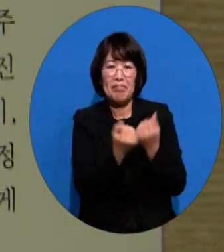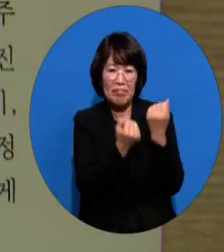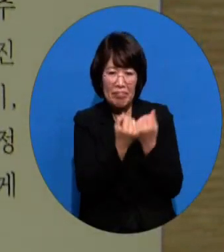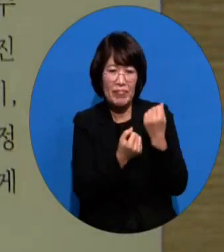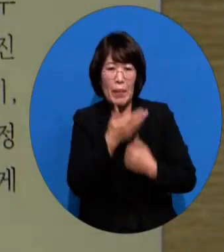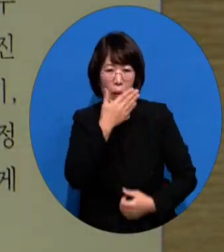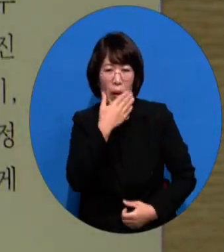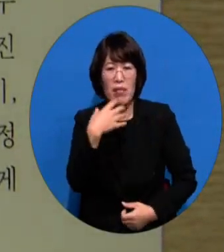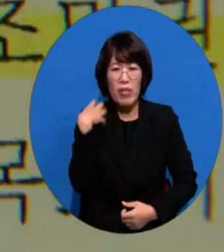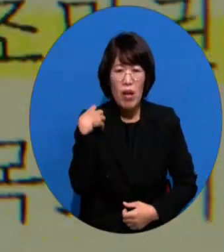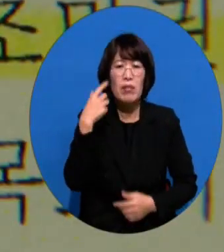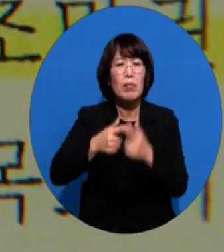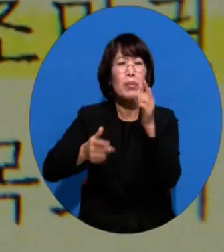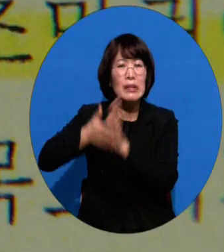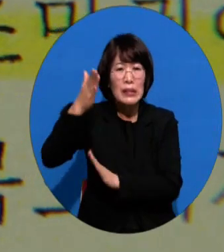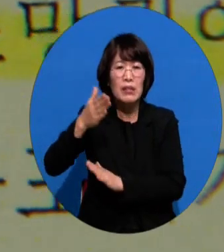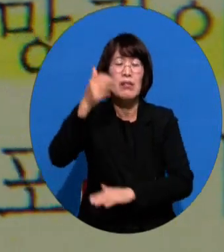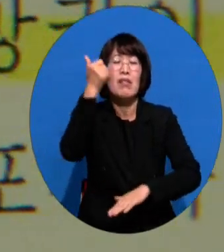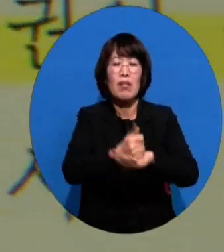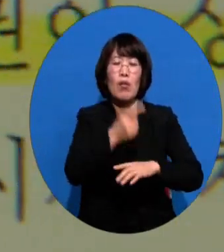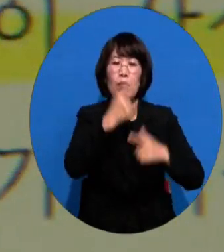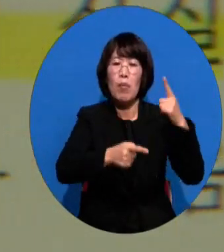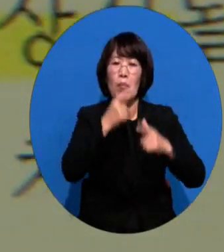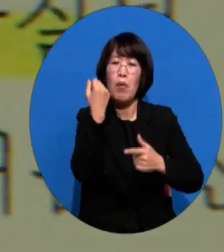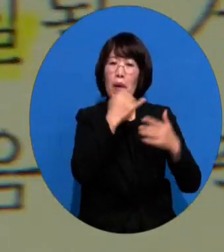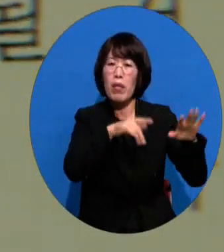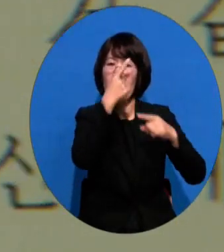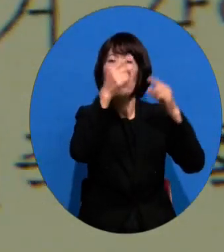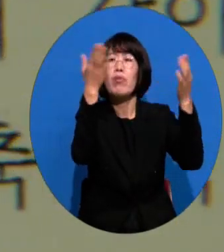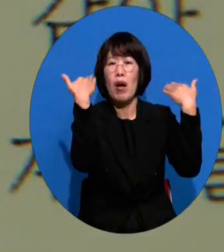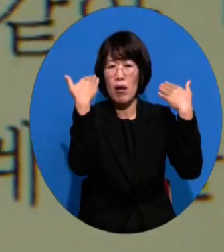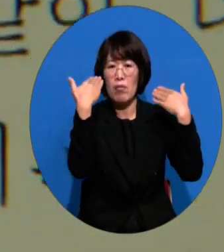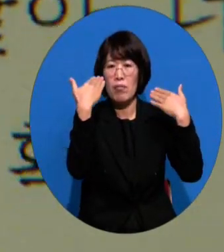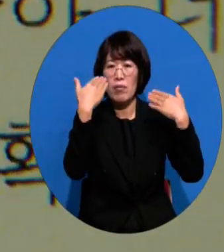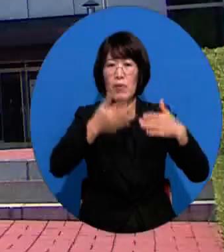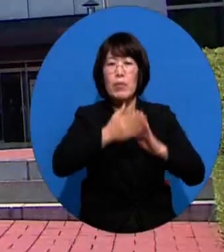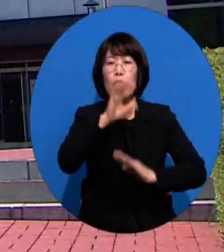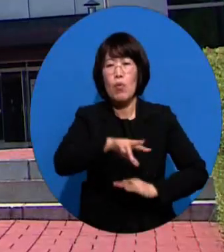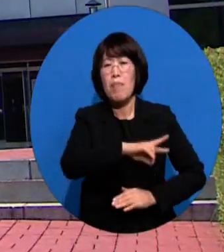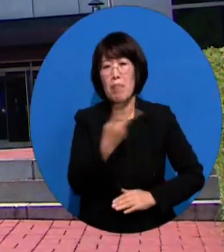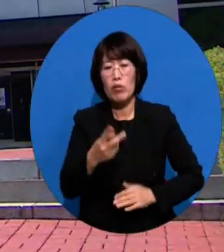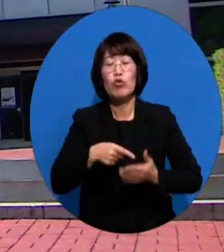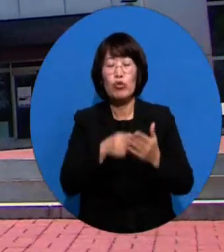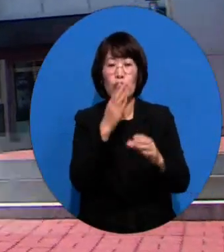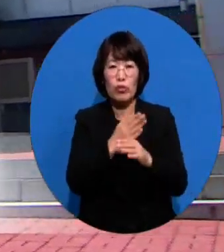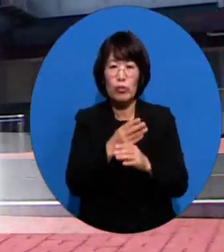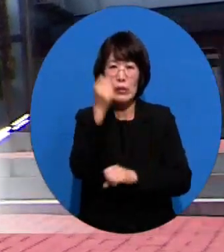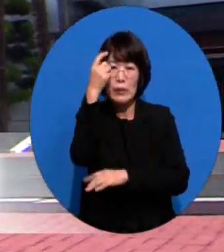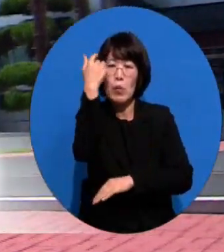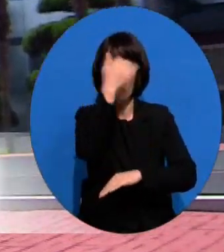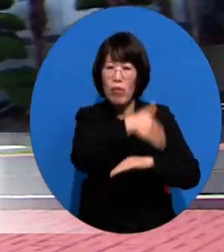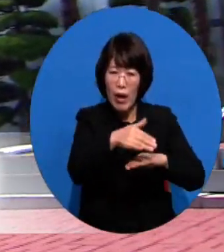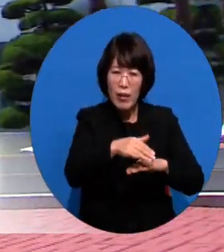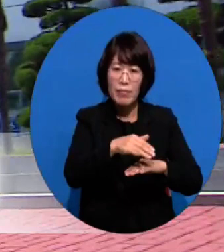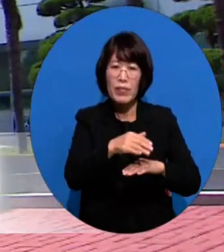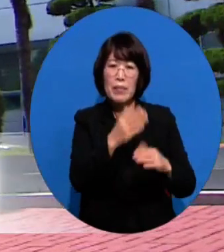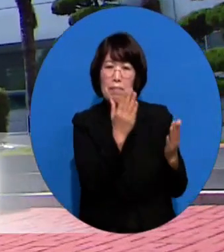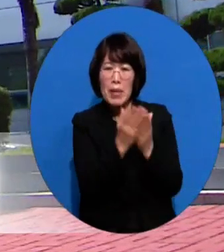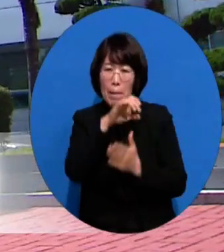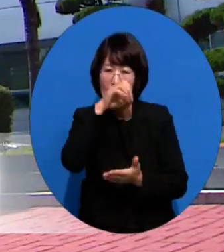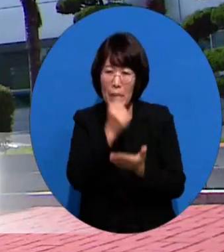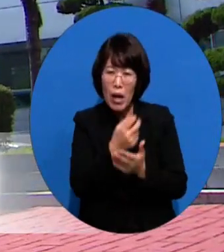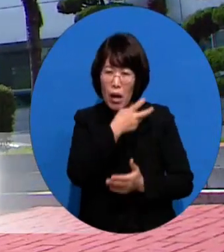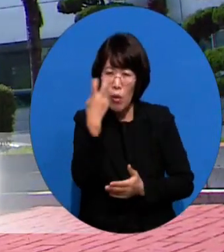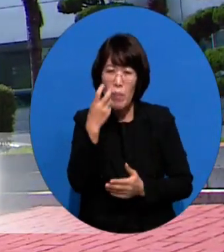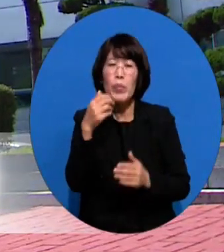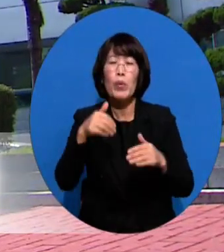목포시는 목포해양대로 사업부지를 또다시 변경하고 있습니다. 기본계획과 타당성을 다시 검토해야